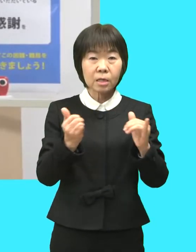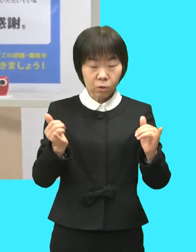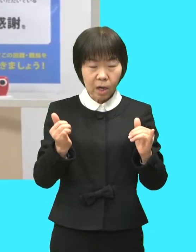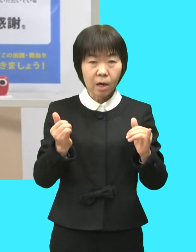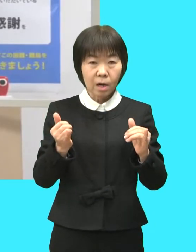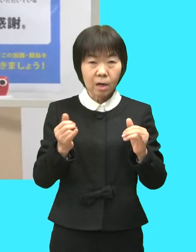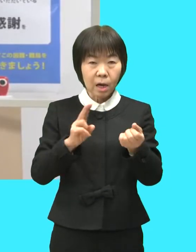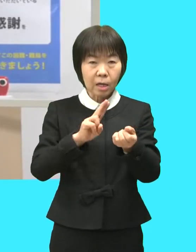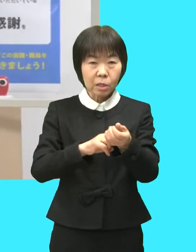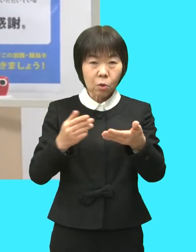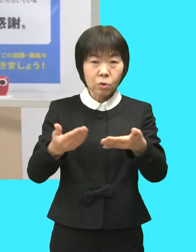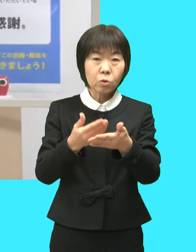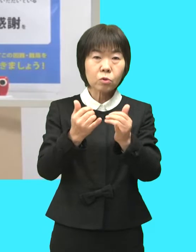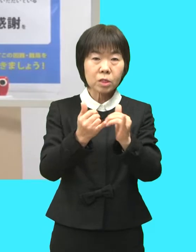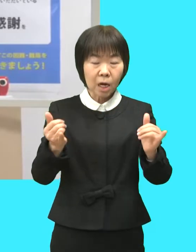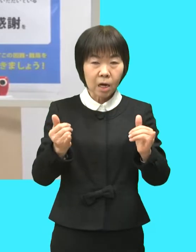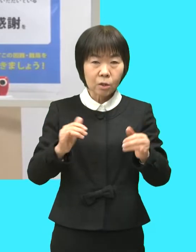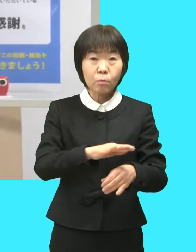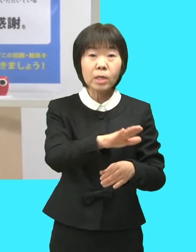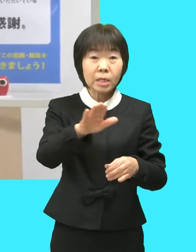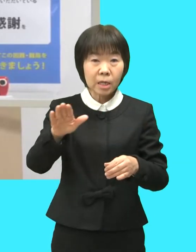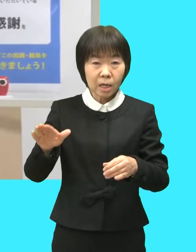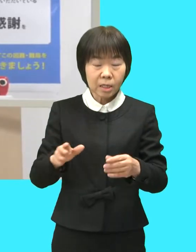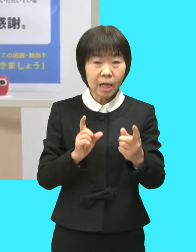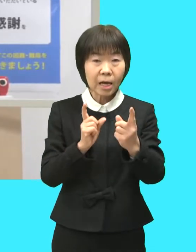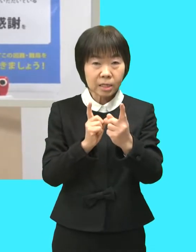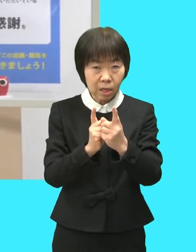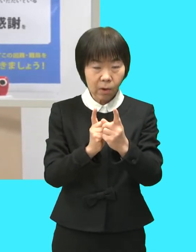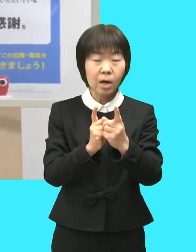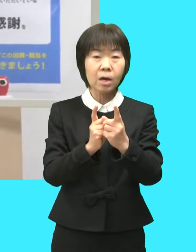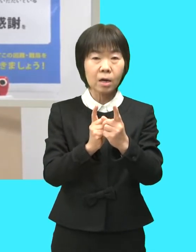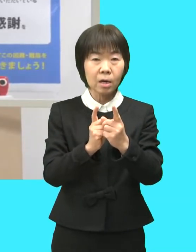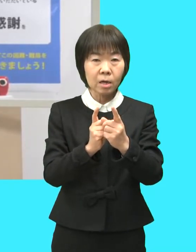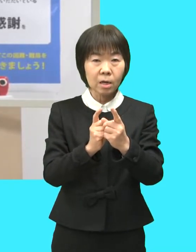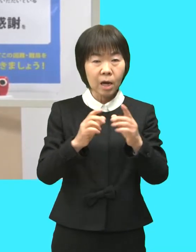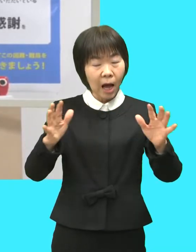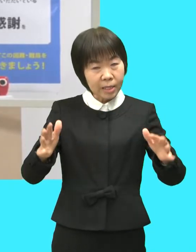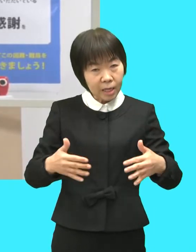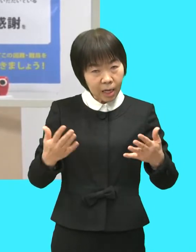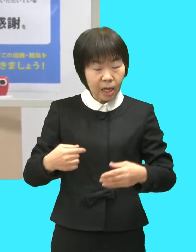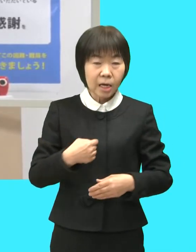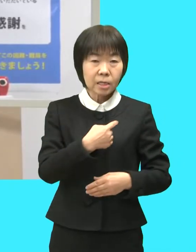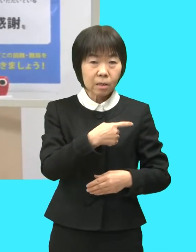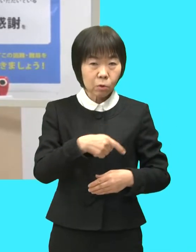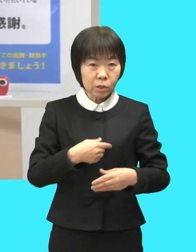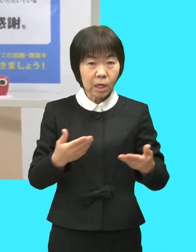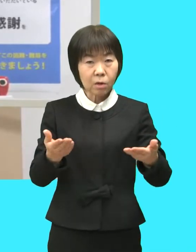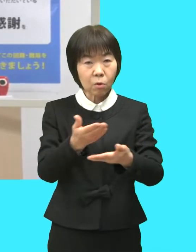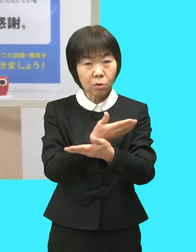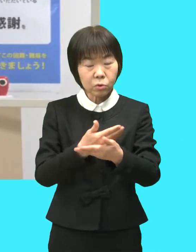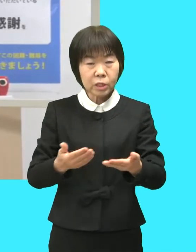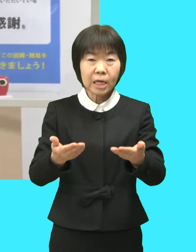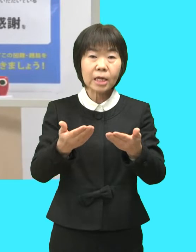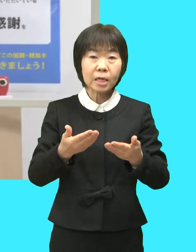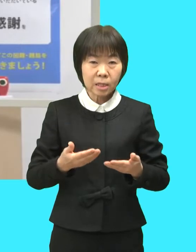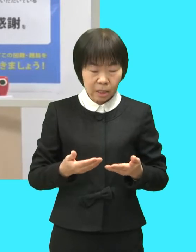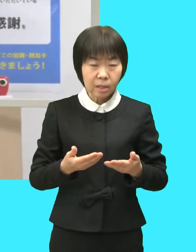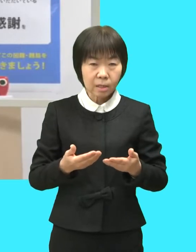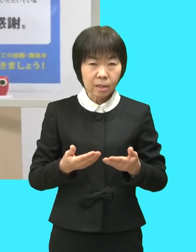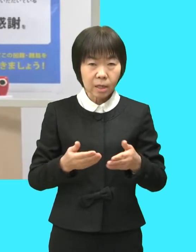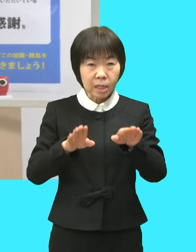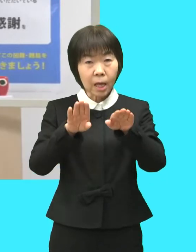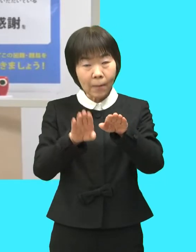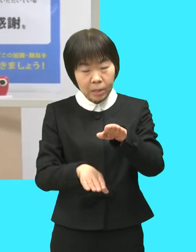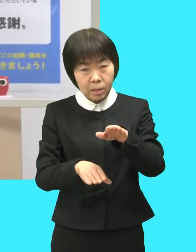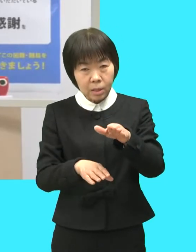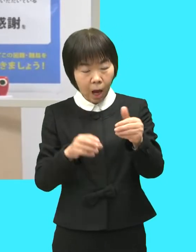や医療従事者の皆さんなどに対しては、温かいお気持ちで接していただき、差別